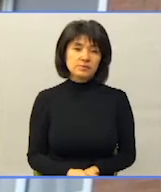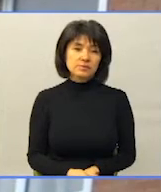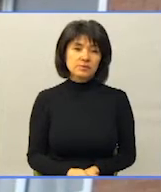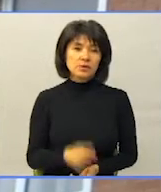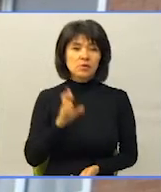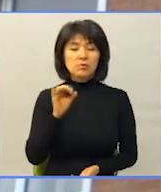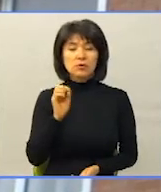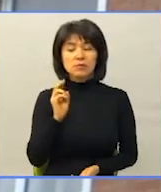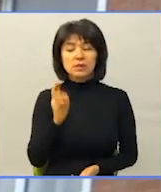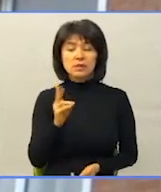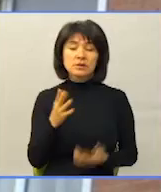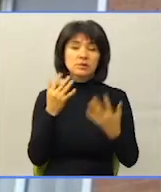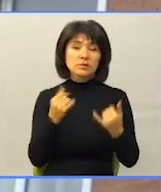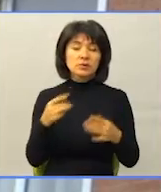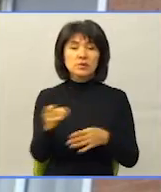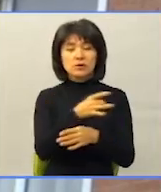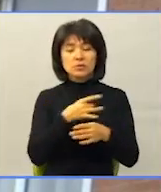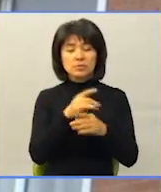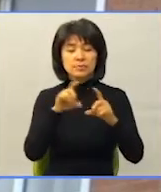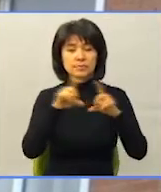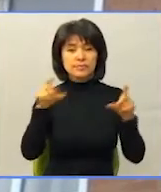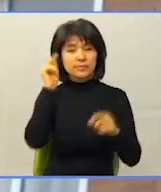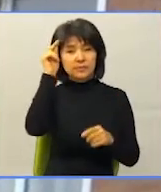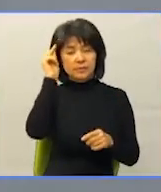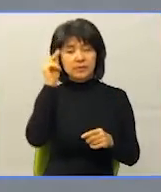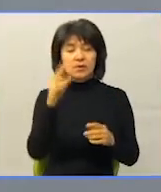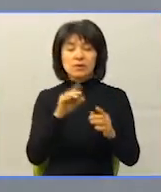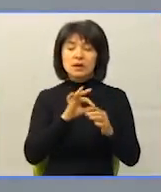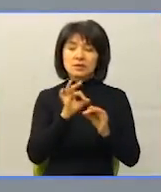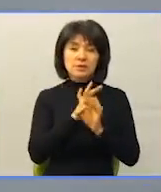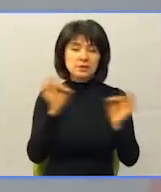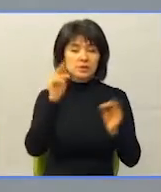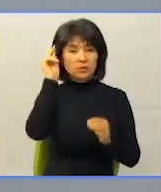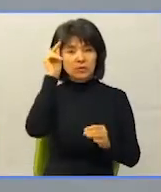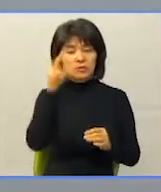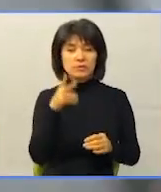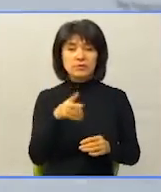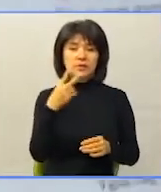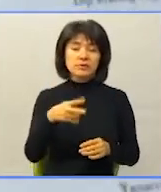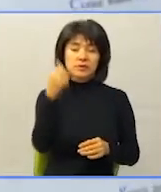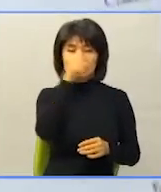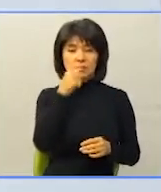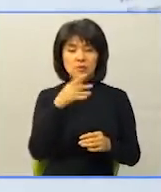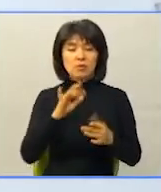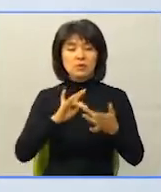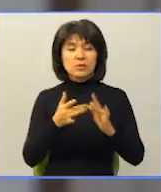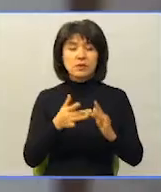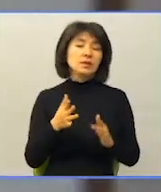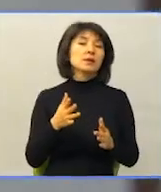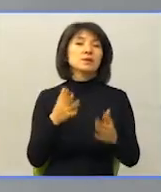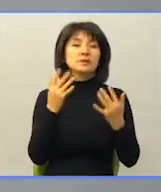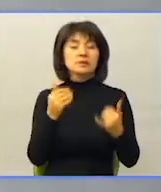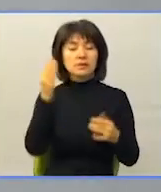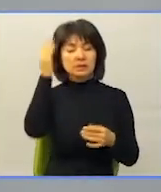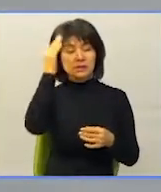Бөбек жалпы ұлттық қозғалысы республикалық мектеп оқушылары арасында үздік оқушы 2020 онлайн байқауын ұйымдастырды. Додаға дарынды